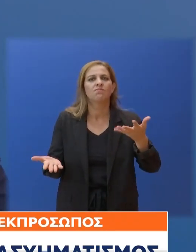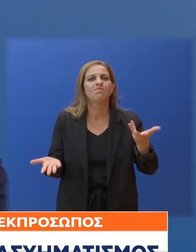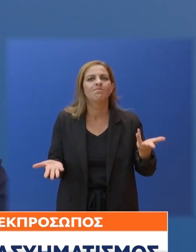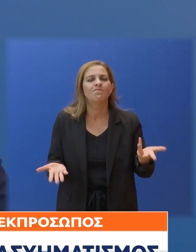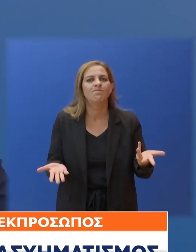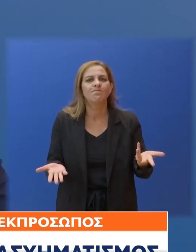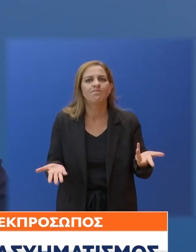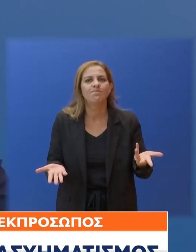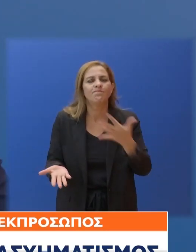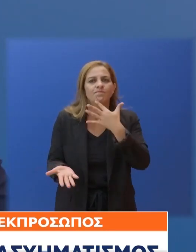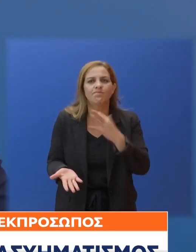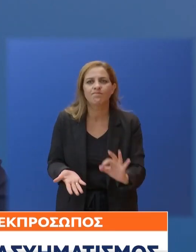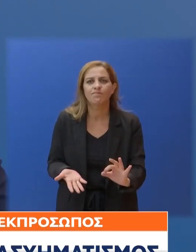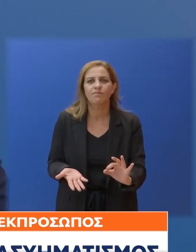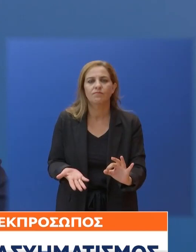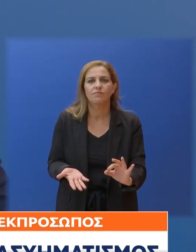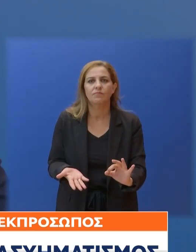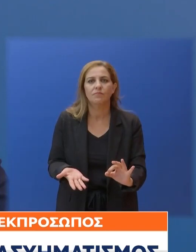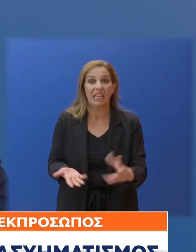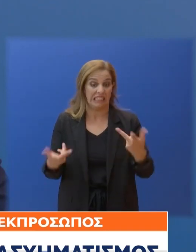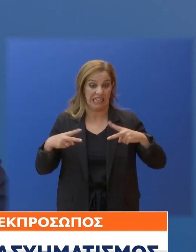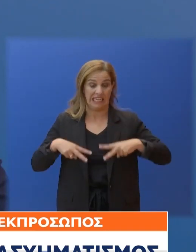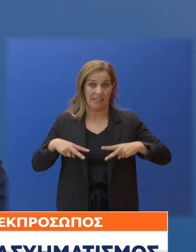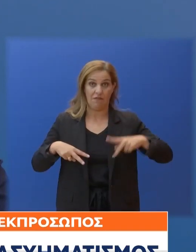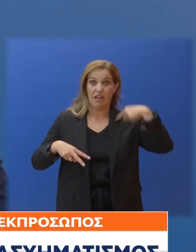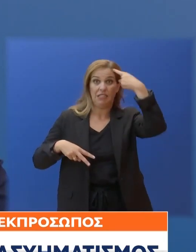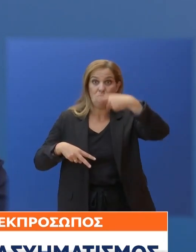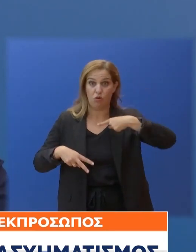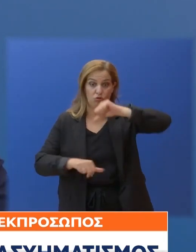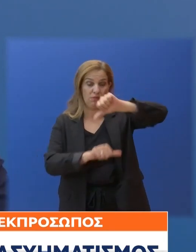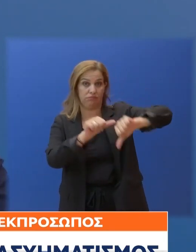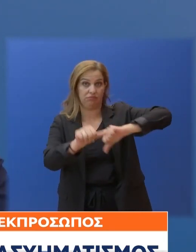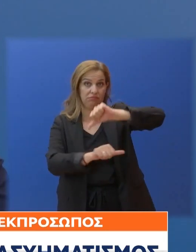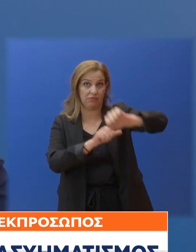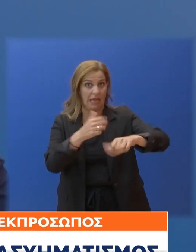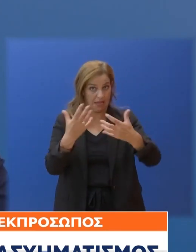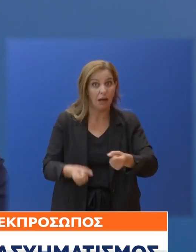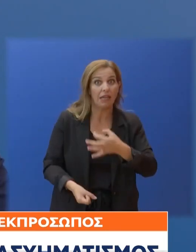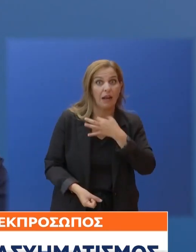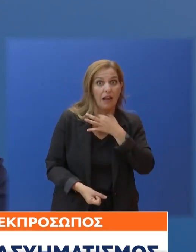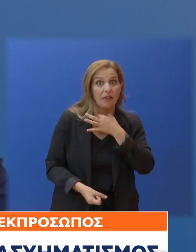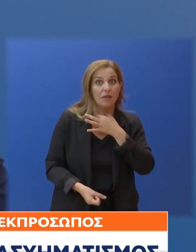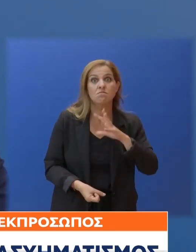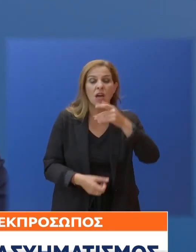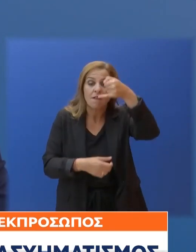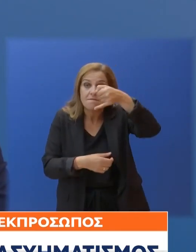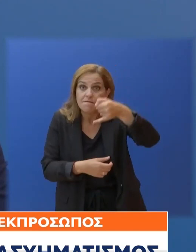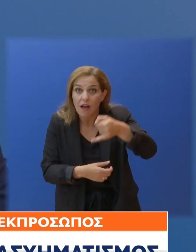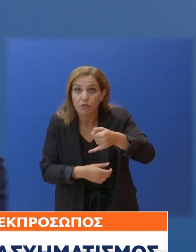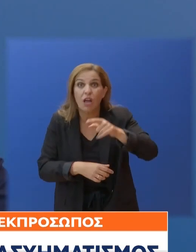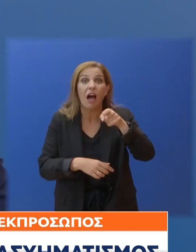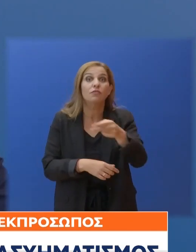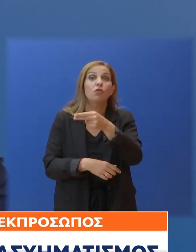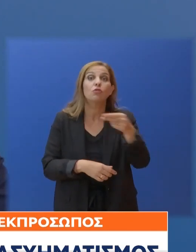χαρακτήρας της αναδιάταξης του στελεχειακού δυναμικού της κυβέρνησης είναι κάτι που αφορά